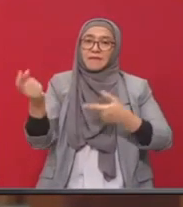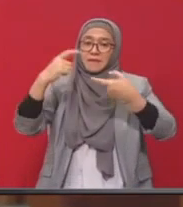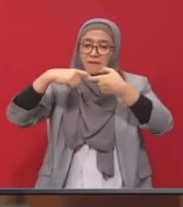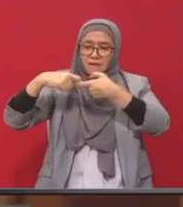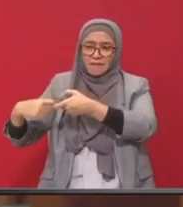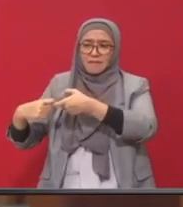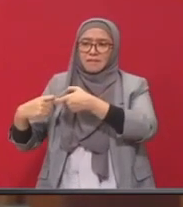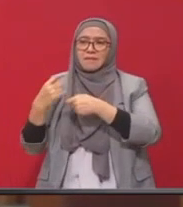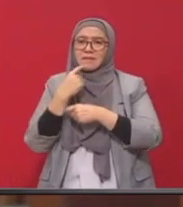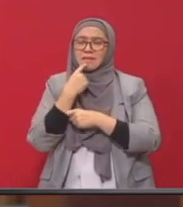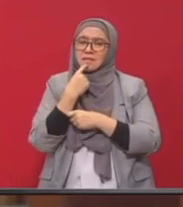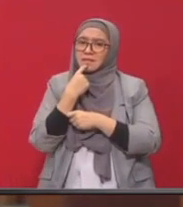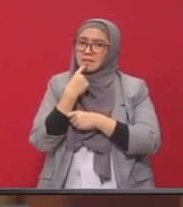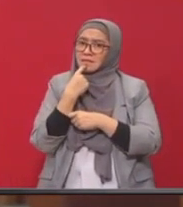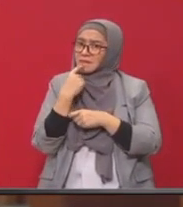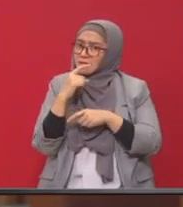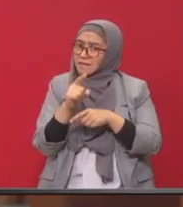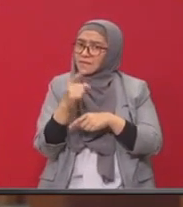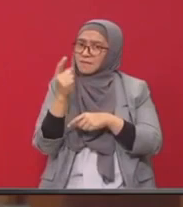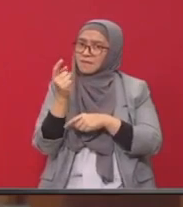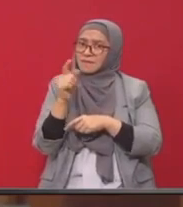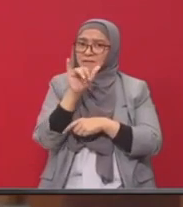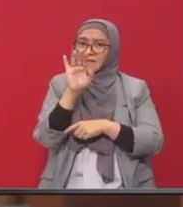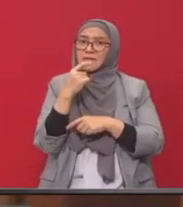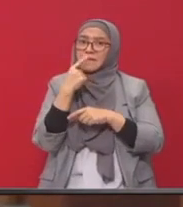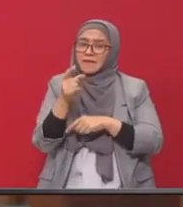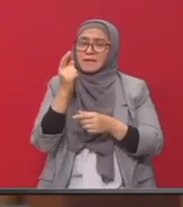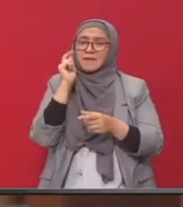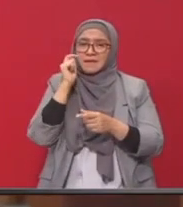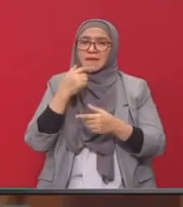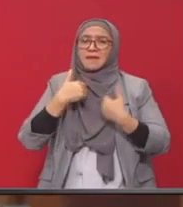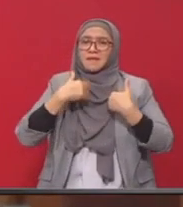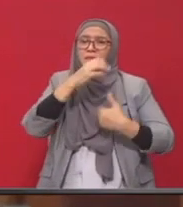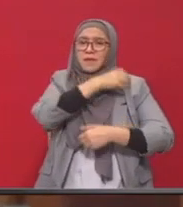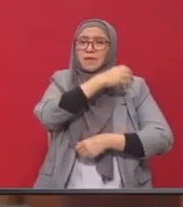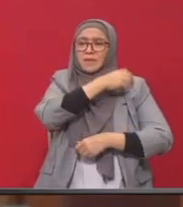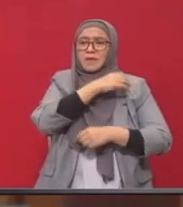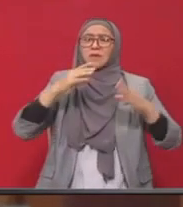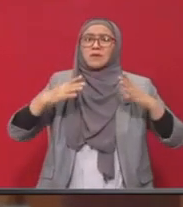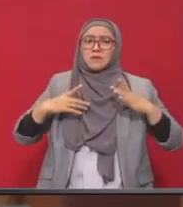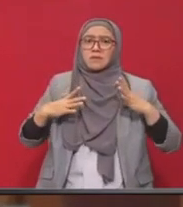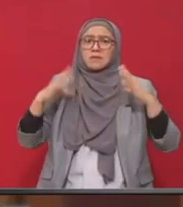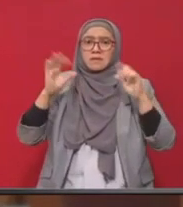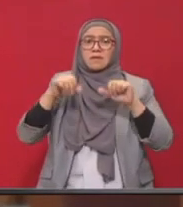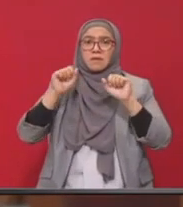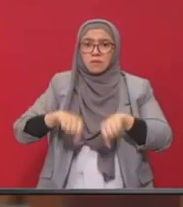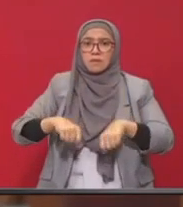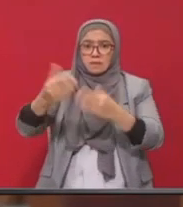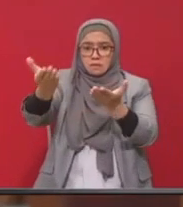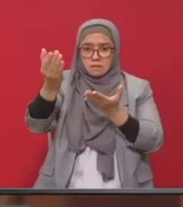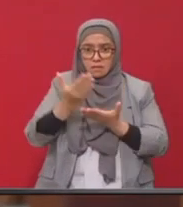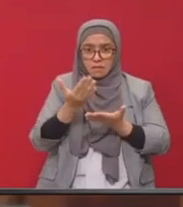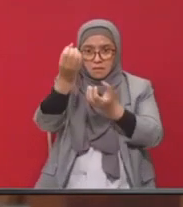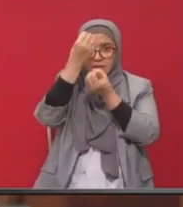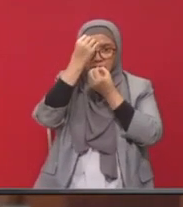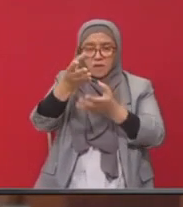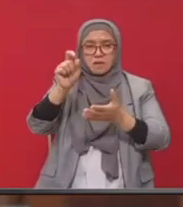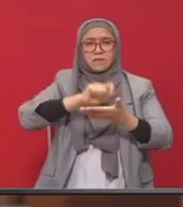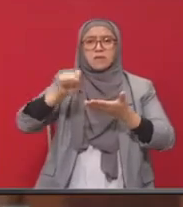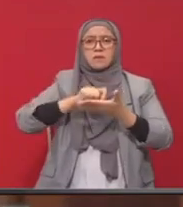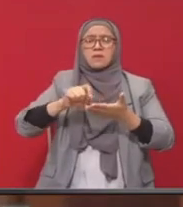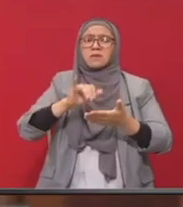pembawaan yang hormat mengatakan ada pegawai yang bercuti kalau Boleh dapatkan maklumat sebetulnya kepada saya